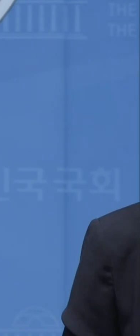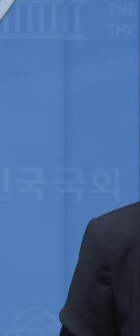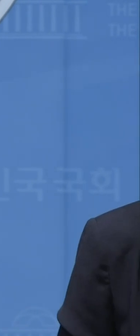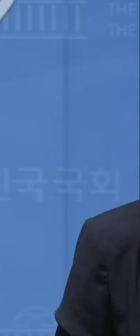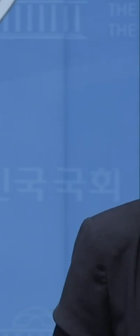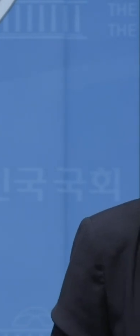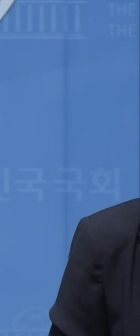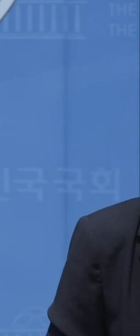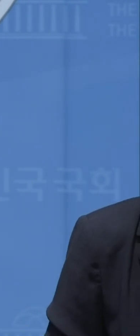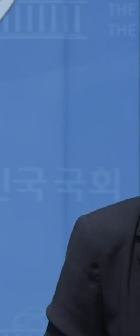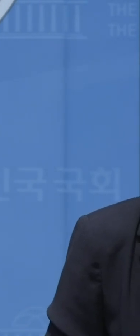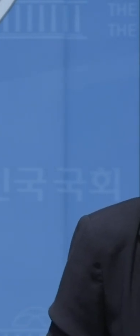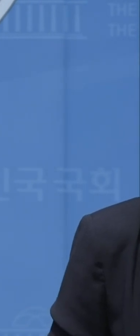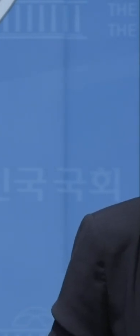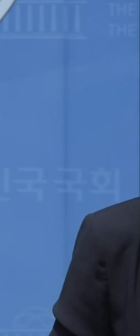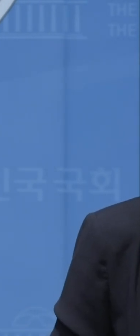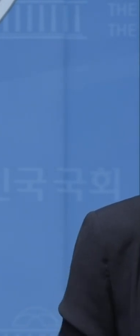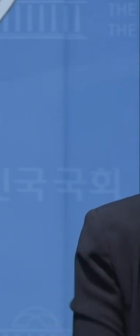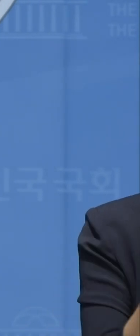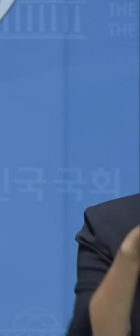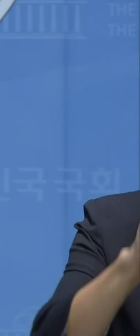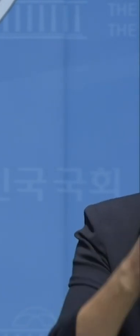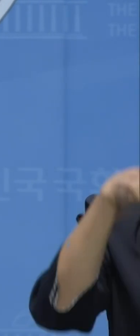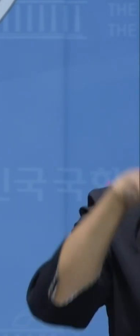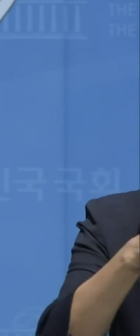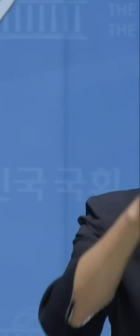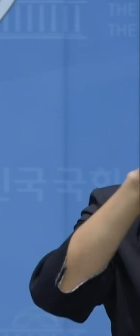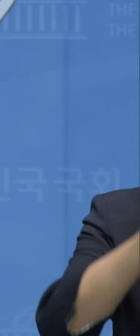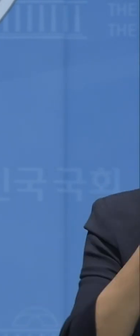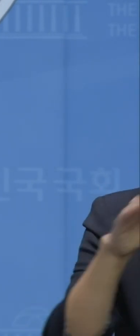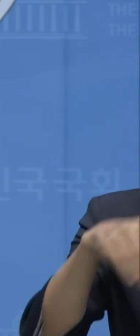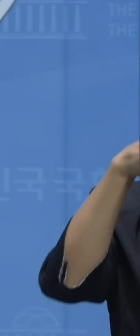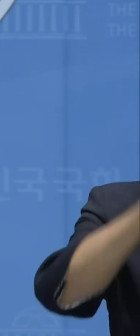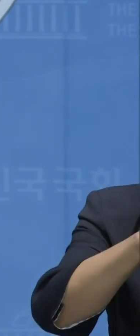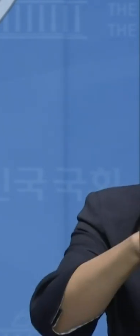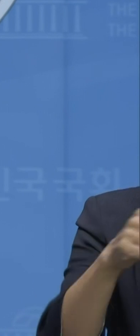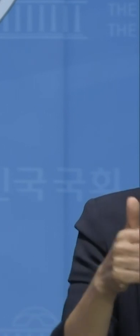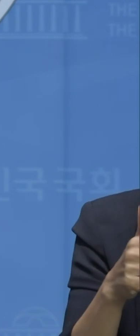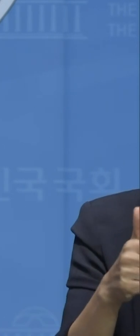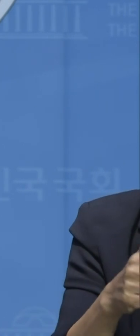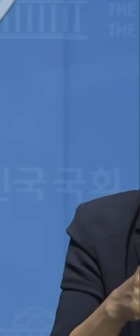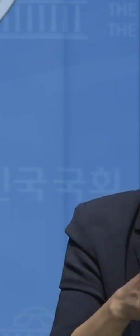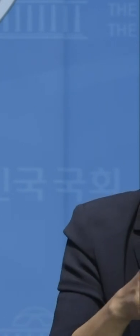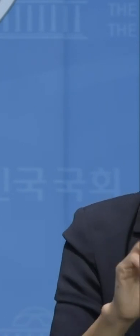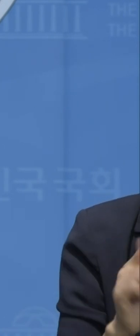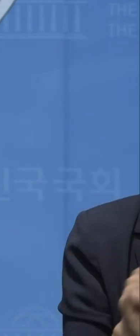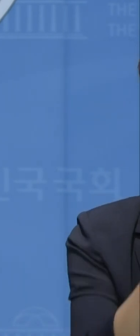바랍니다 아울러 두 명의 군수를 뽑는 선거를 동네 선거라고화한 것이 아니기를